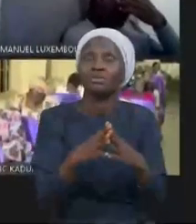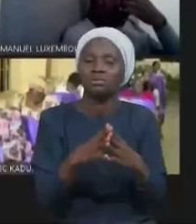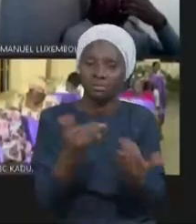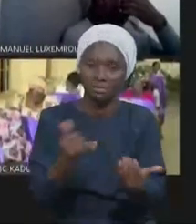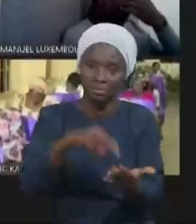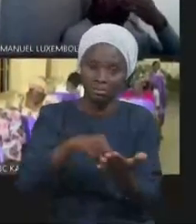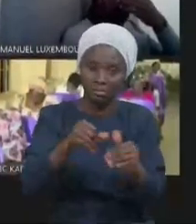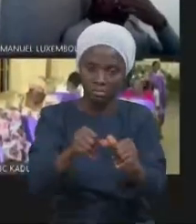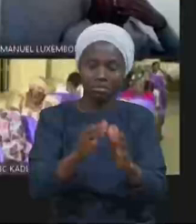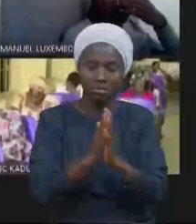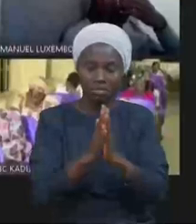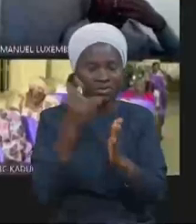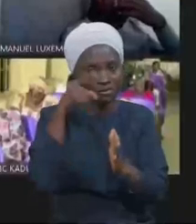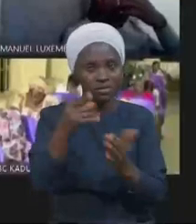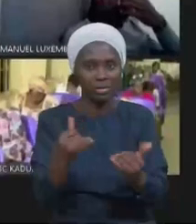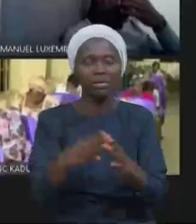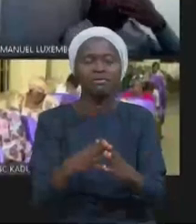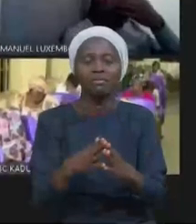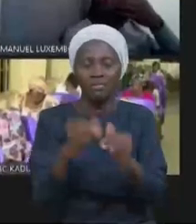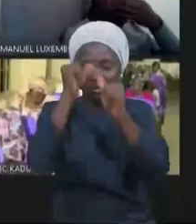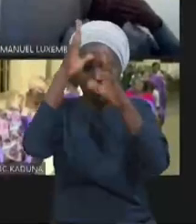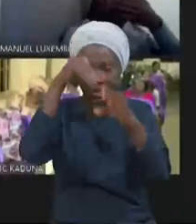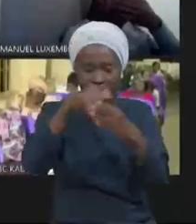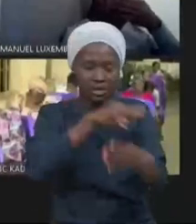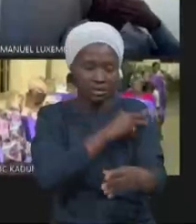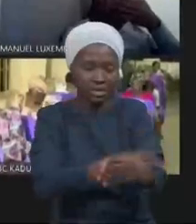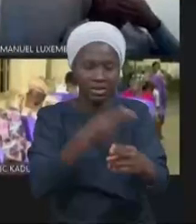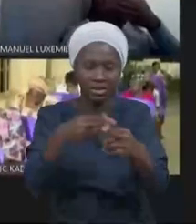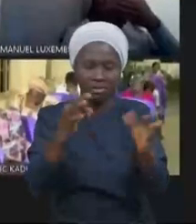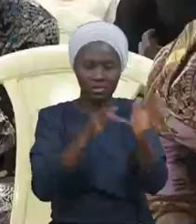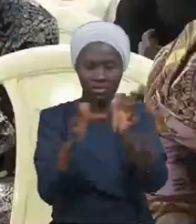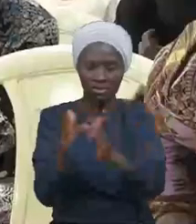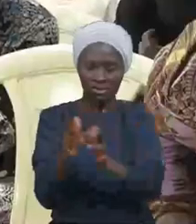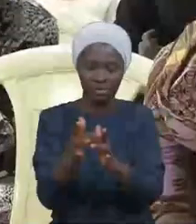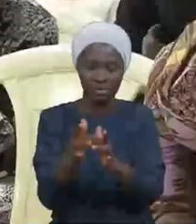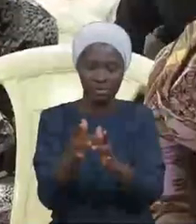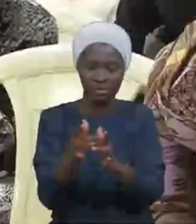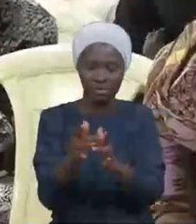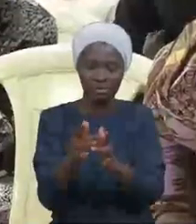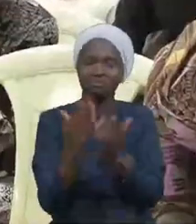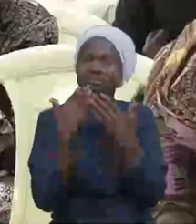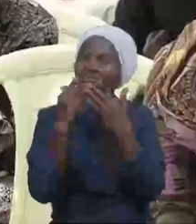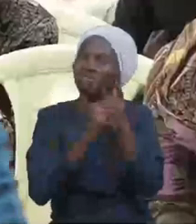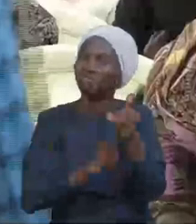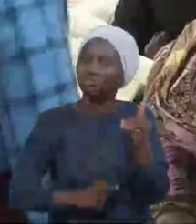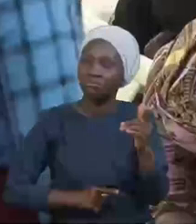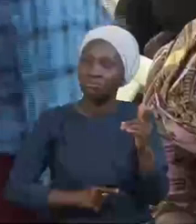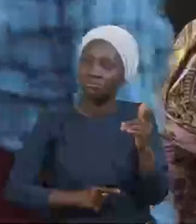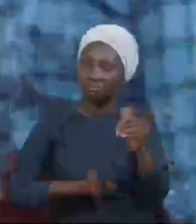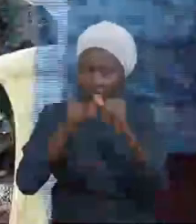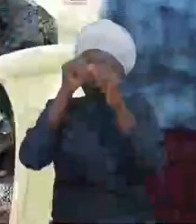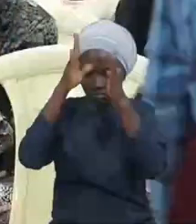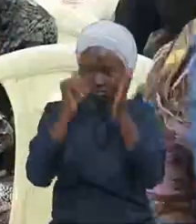Père, au nom puissant de Jésus. Merci Seigneur, Père, tu